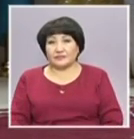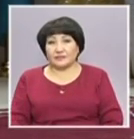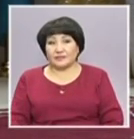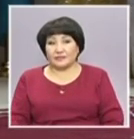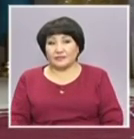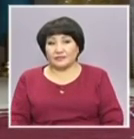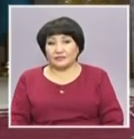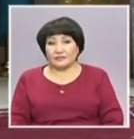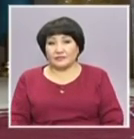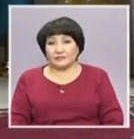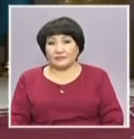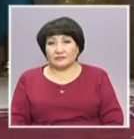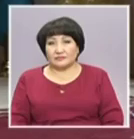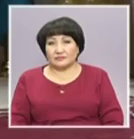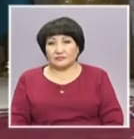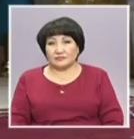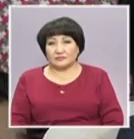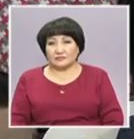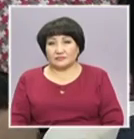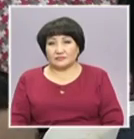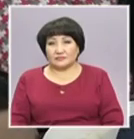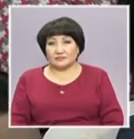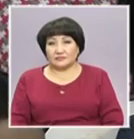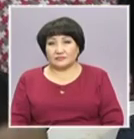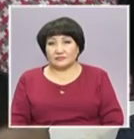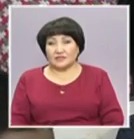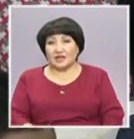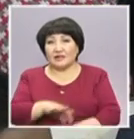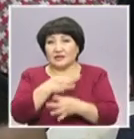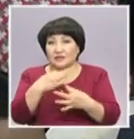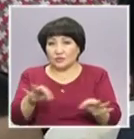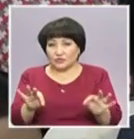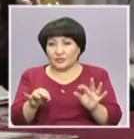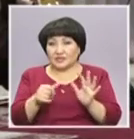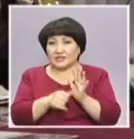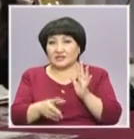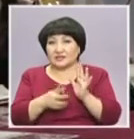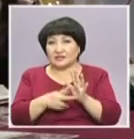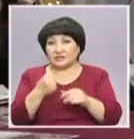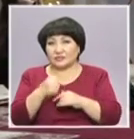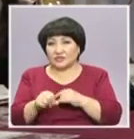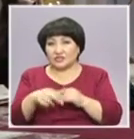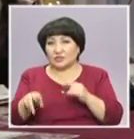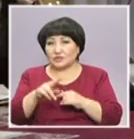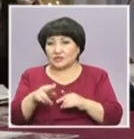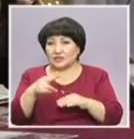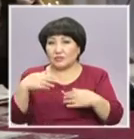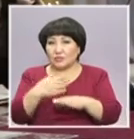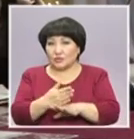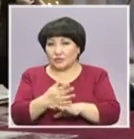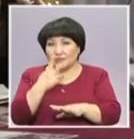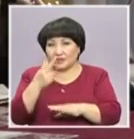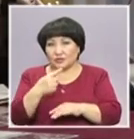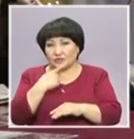тоқты құрманда! Атам кесен! Тәуелсіздікпен 86-ның ызғарлы 90-ын бөліп қарау қиын. Қақаған